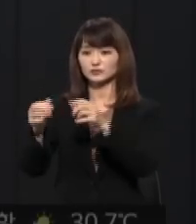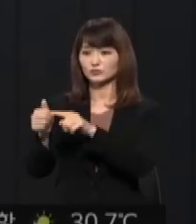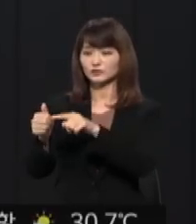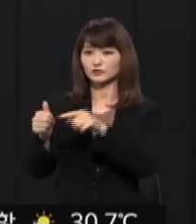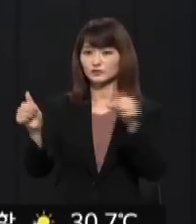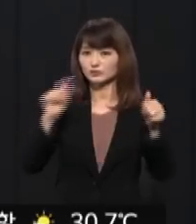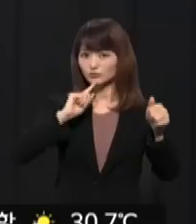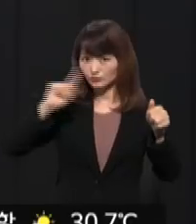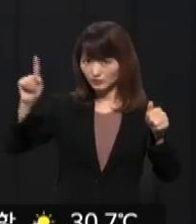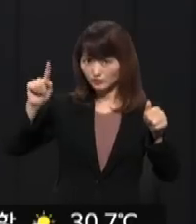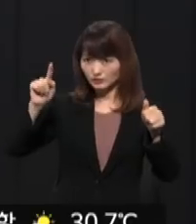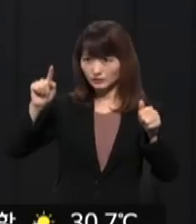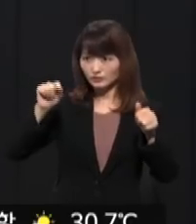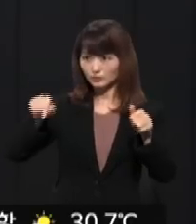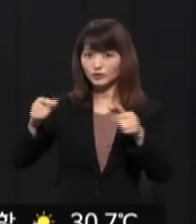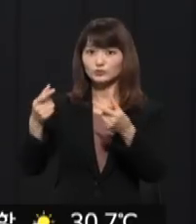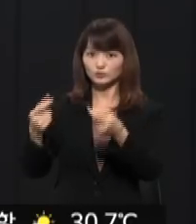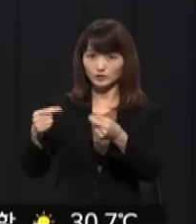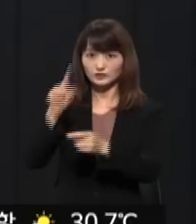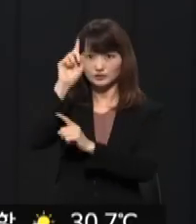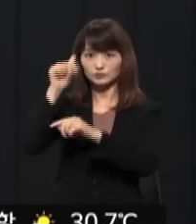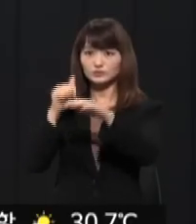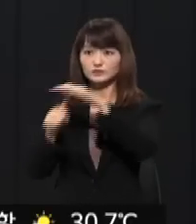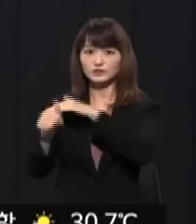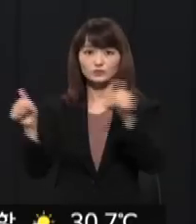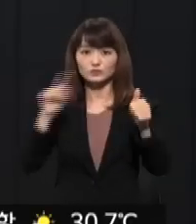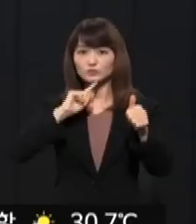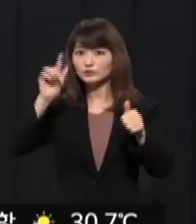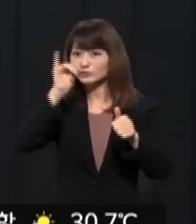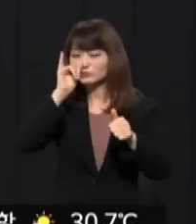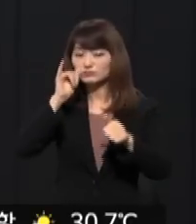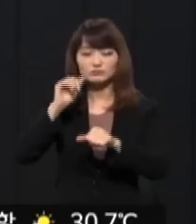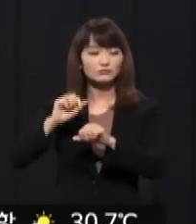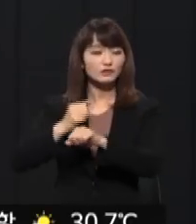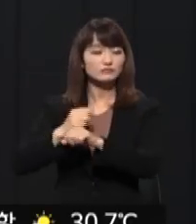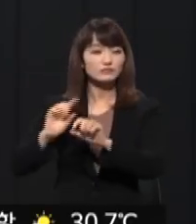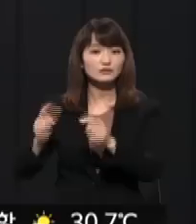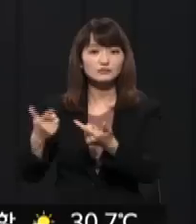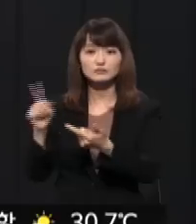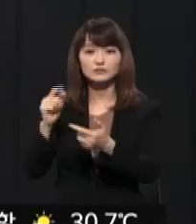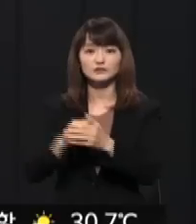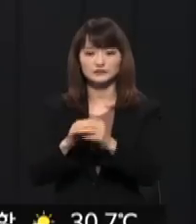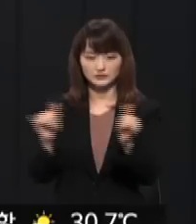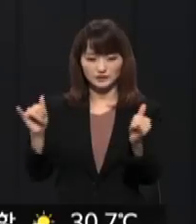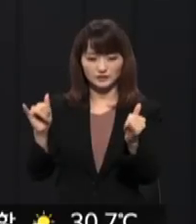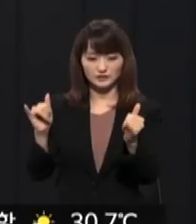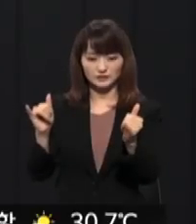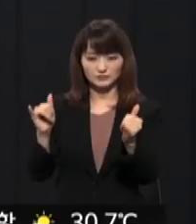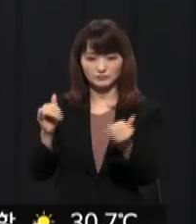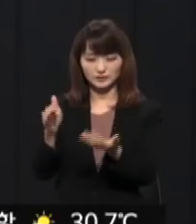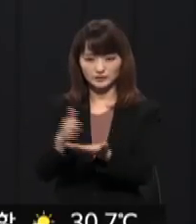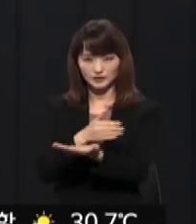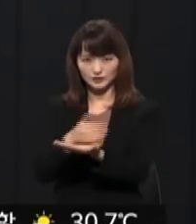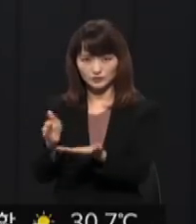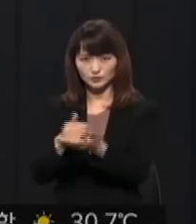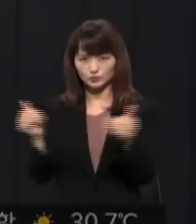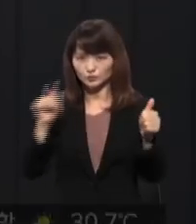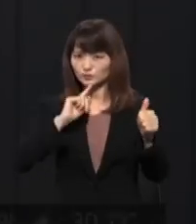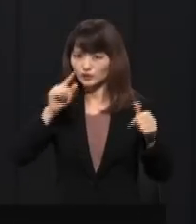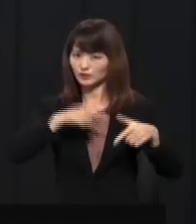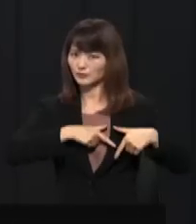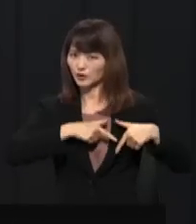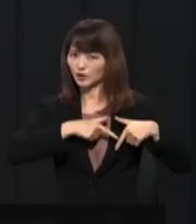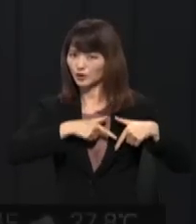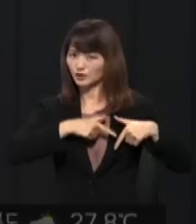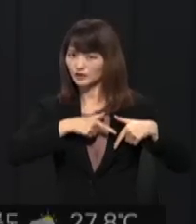이준석 대표한테도 응당 고소를 할법도 한데 전혀 안 하고 있다라는 것을 사람 가려고 하면서 명예가훼손된다는 얘기니까 저는